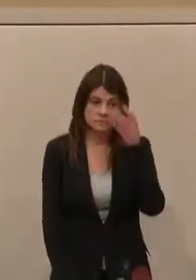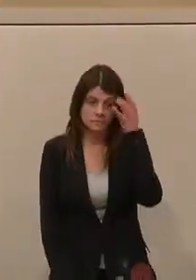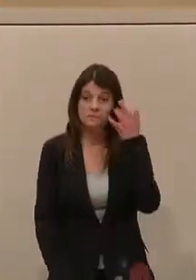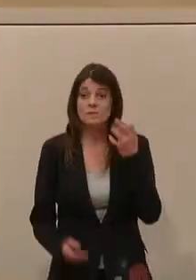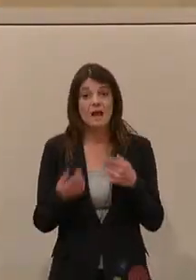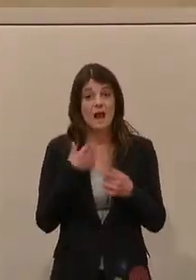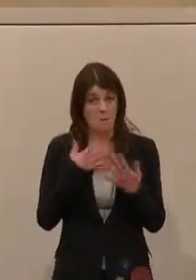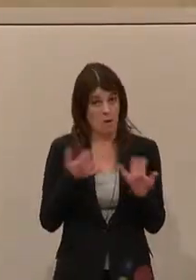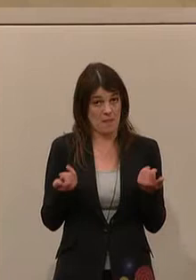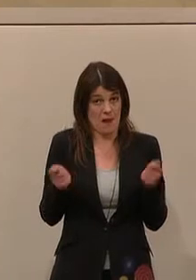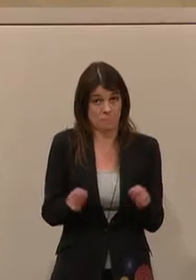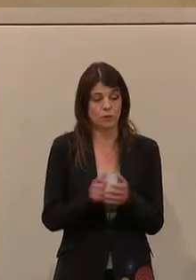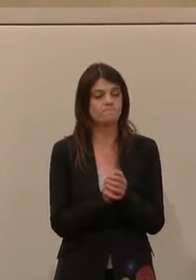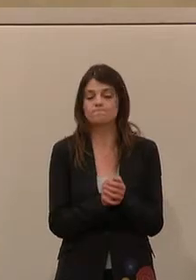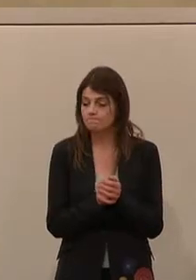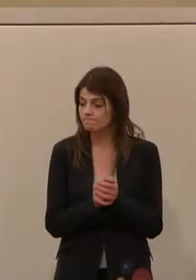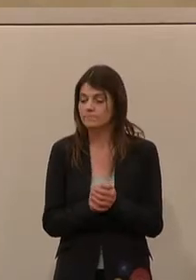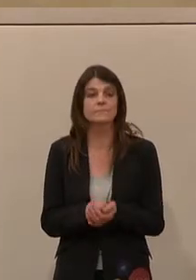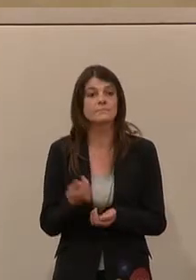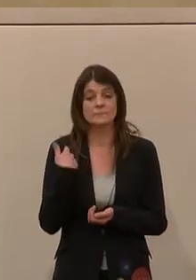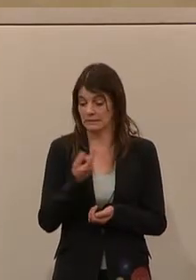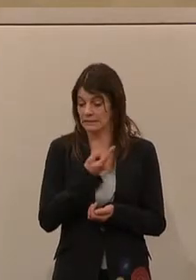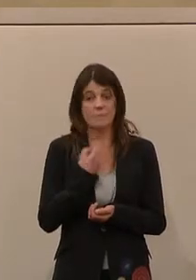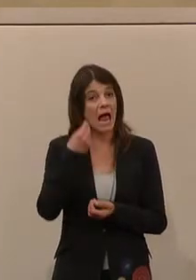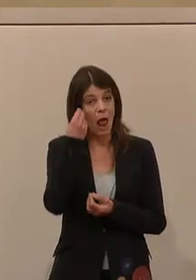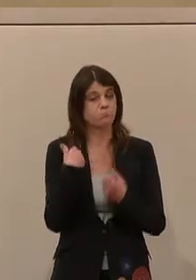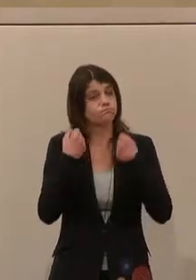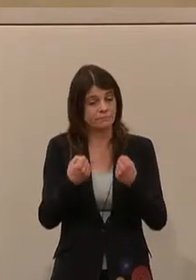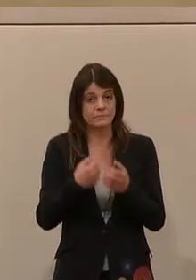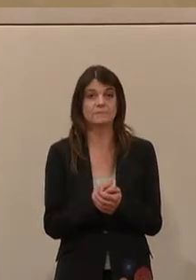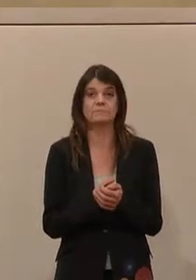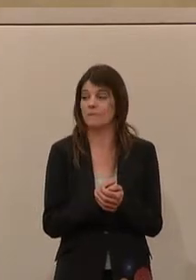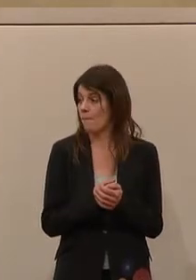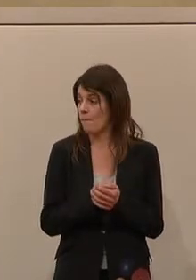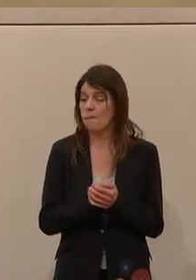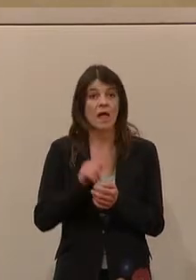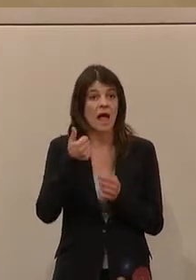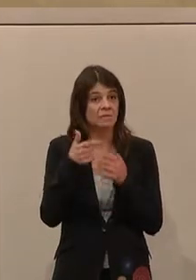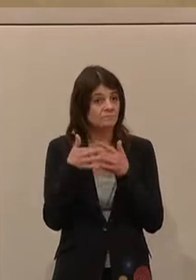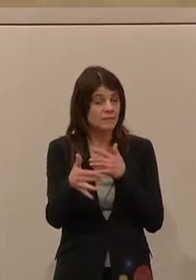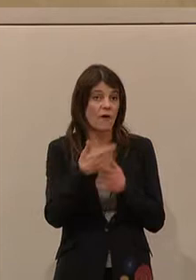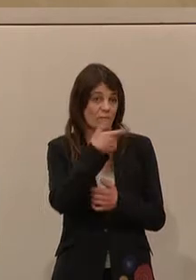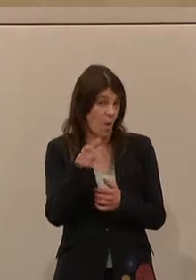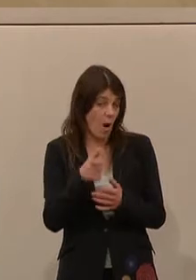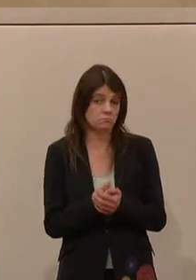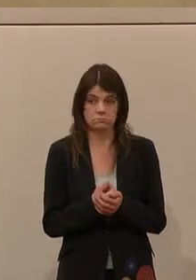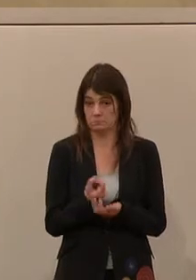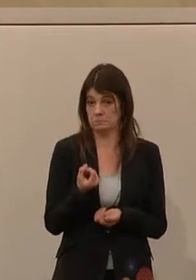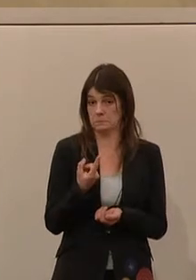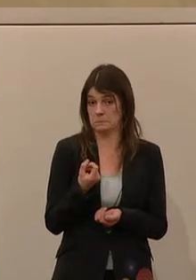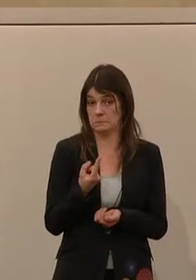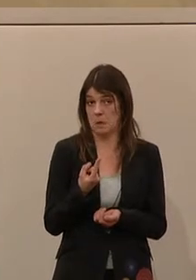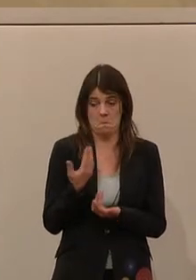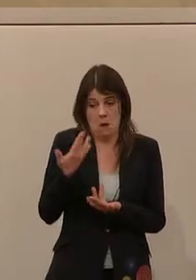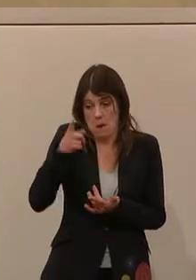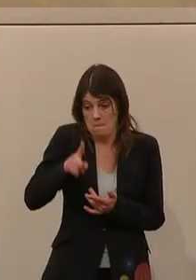Ich möchte damit schließen, dass ich glaube und überzeugt bin, dass wir in den ersten fast Wochen, sind ja kaum